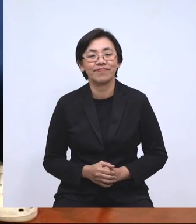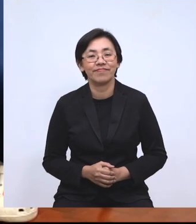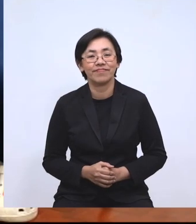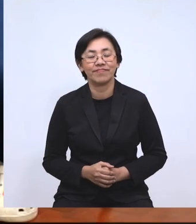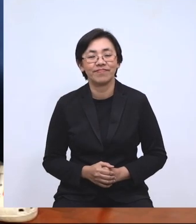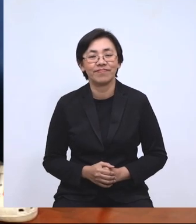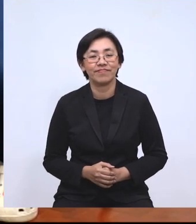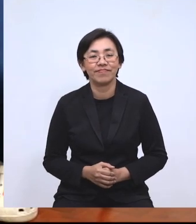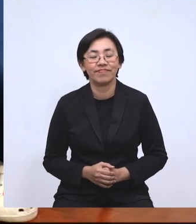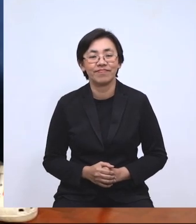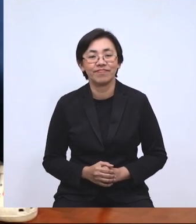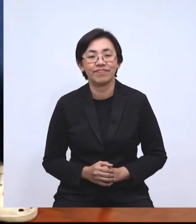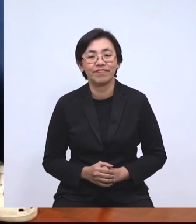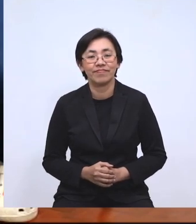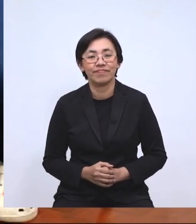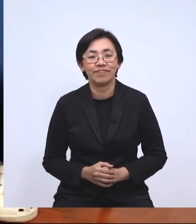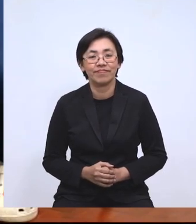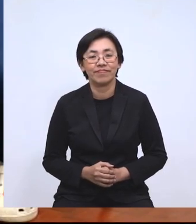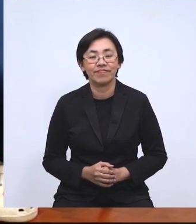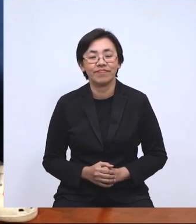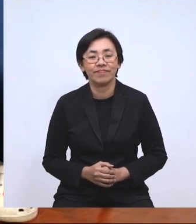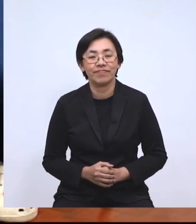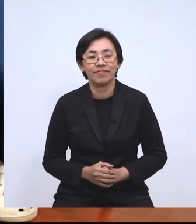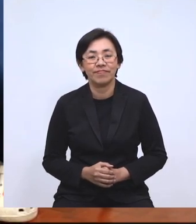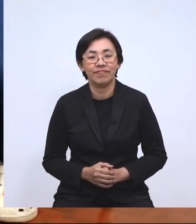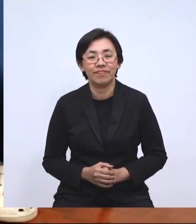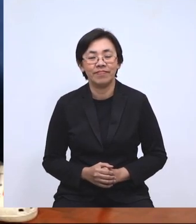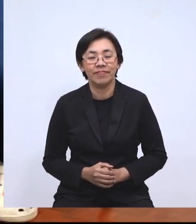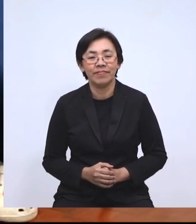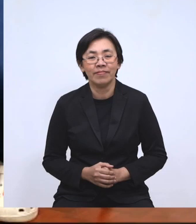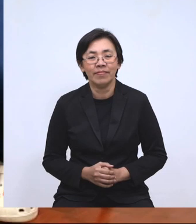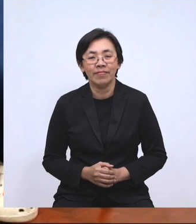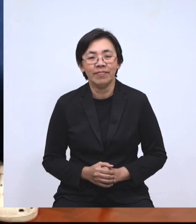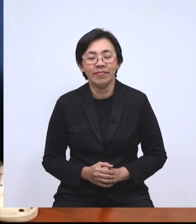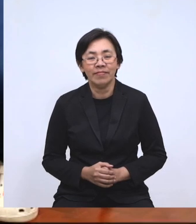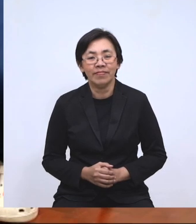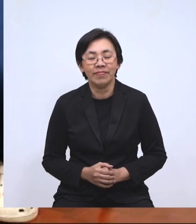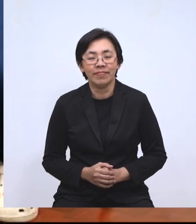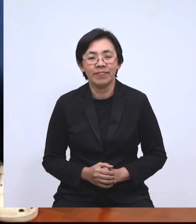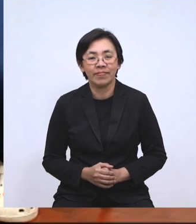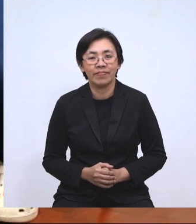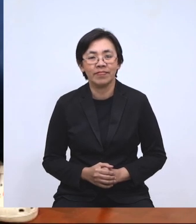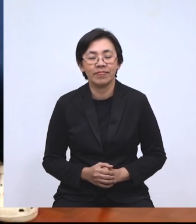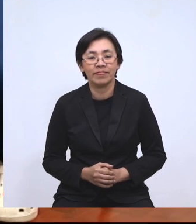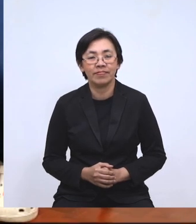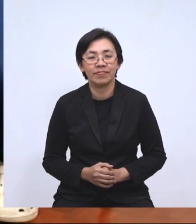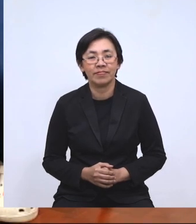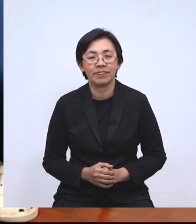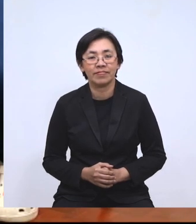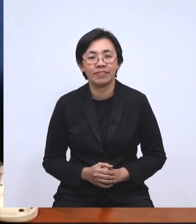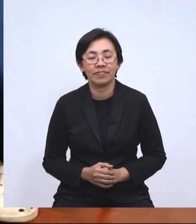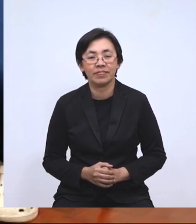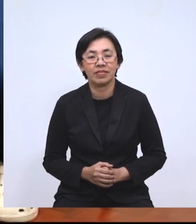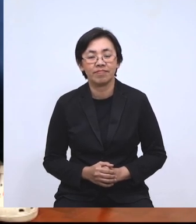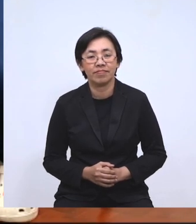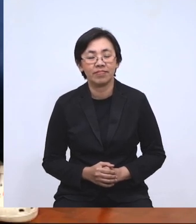ไปใช้ได้ทีนี้มอสครับเดี๋ยวสังเกตเวลาคุณน้ำหวานคุยกับมอสนะคะคุณหวานจะคุยสั้นๆกระชับแล้วเดี๋ยวคุณแม่เนี่ยจะช่วยคุ